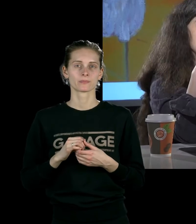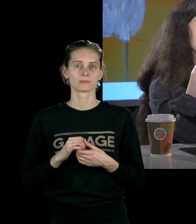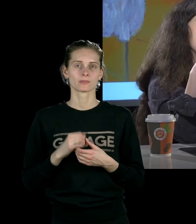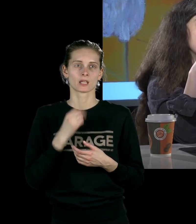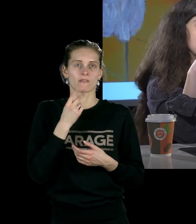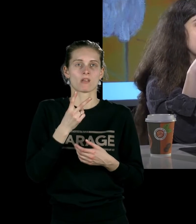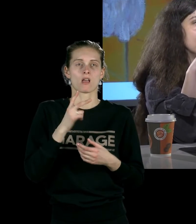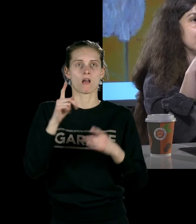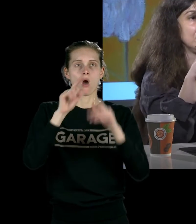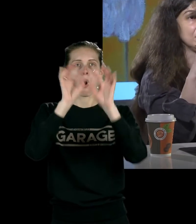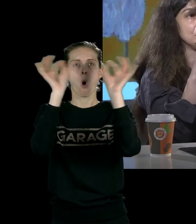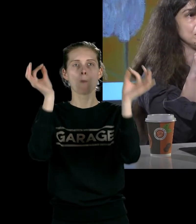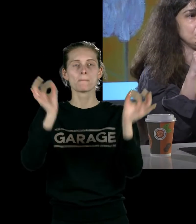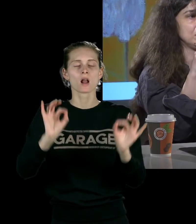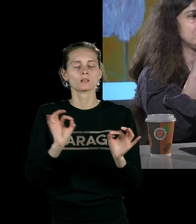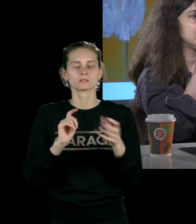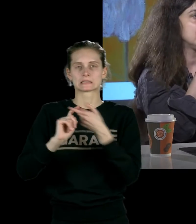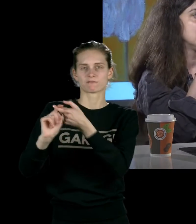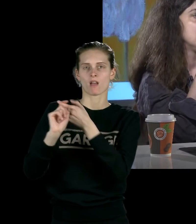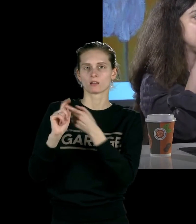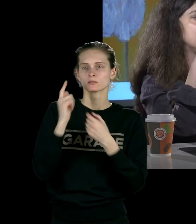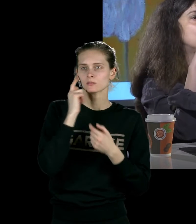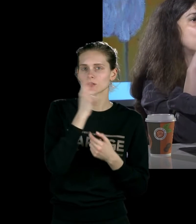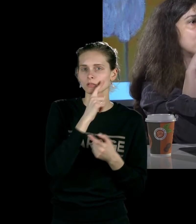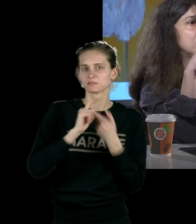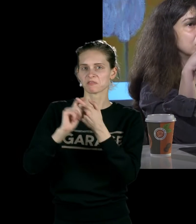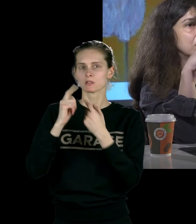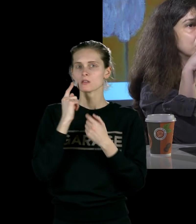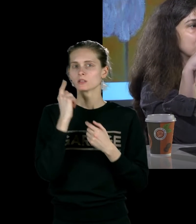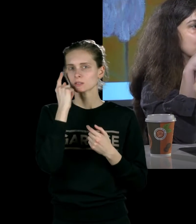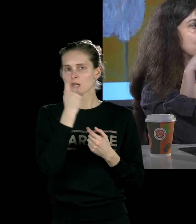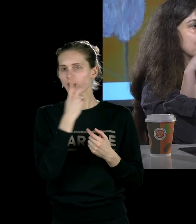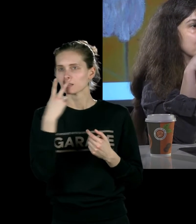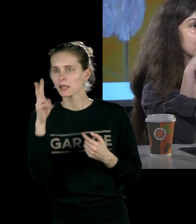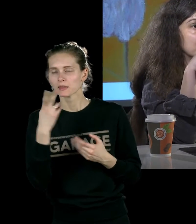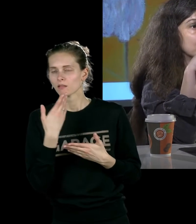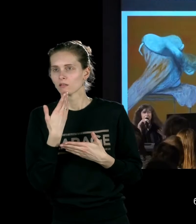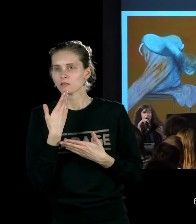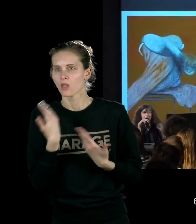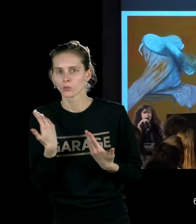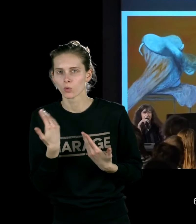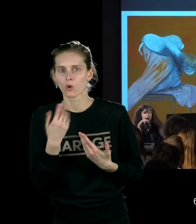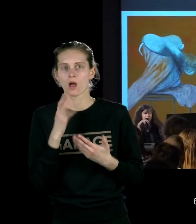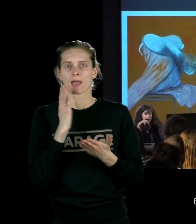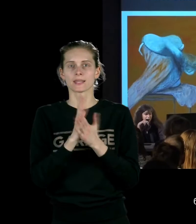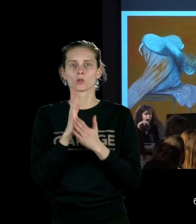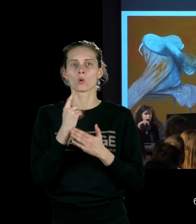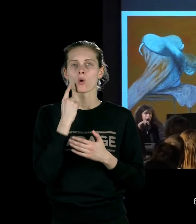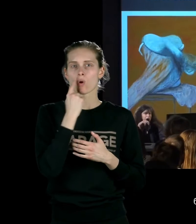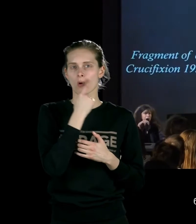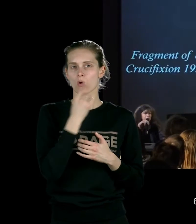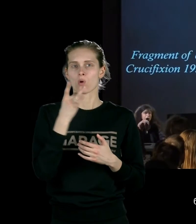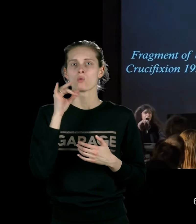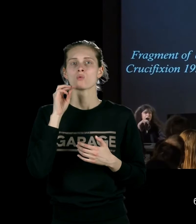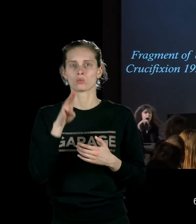зрелищем, не связан с классической репрезентацией. И есть только рты, вот этот вот орущий, зубастый, раскрытый крик и рот,